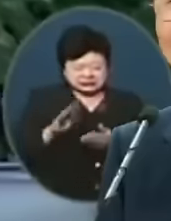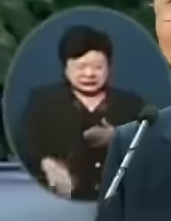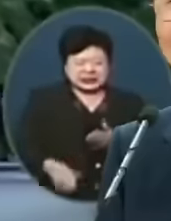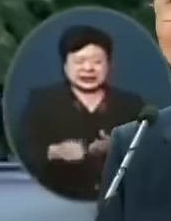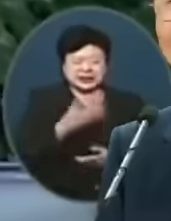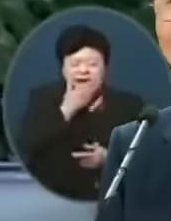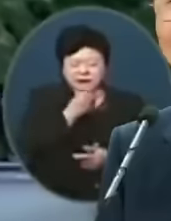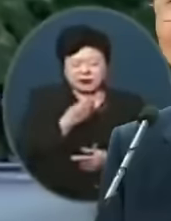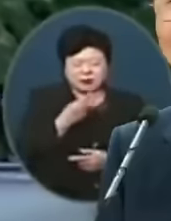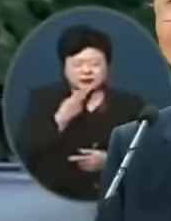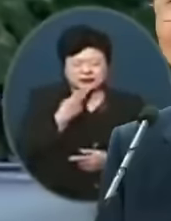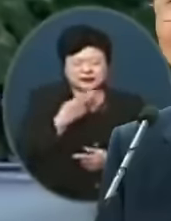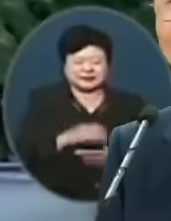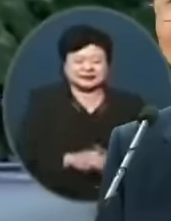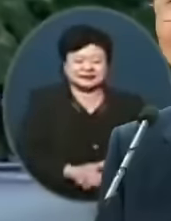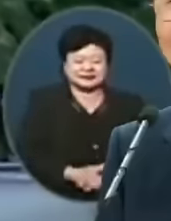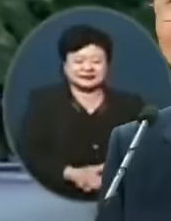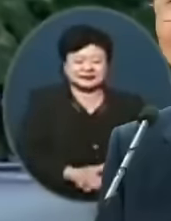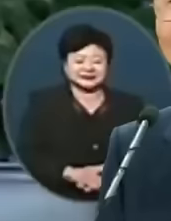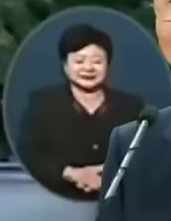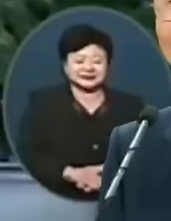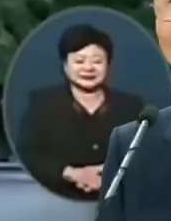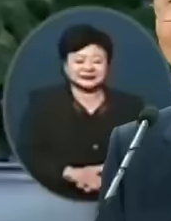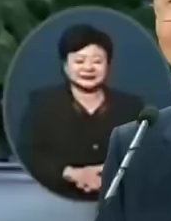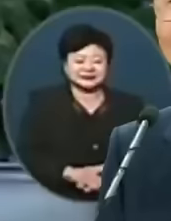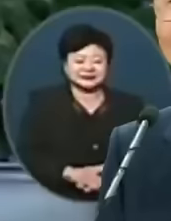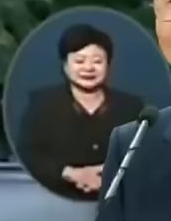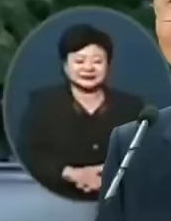별로 행복하지 못합니다. 또한